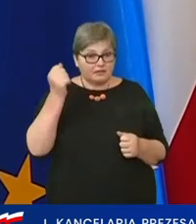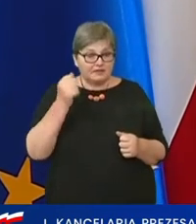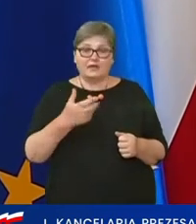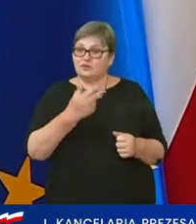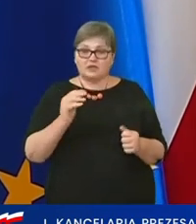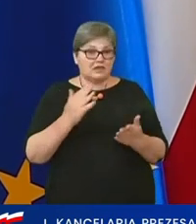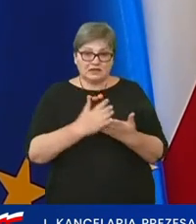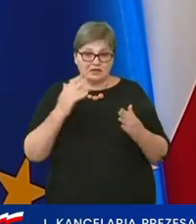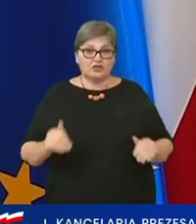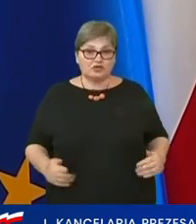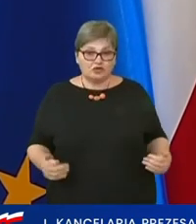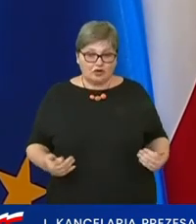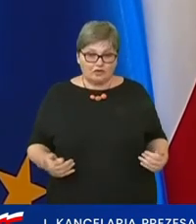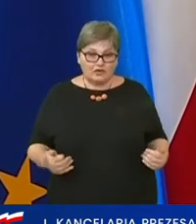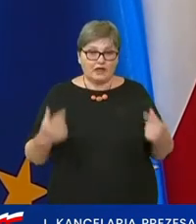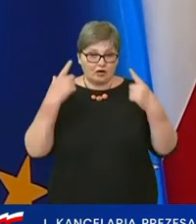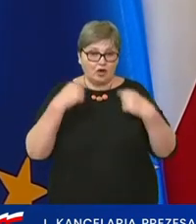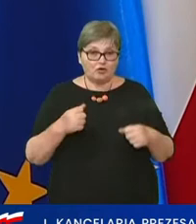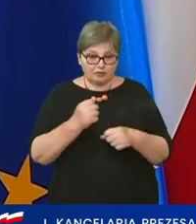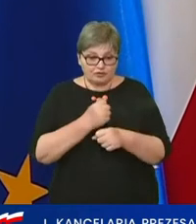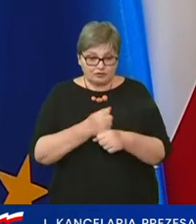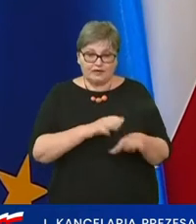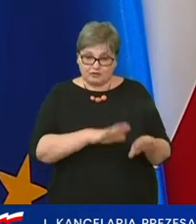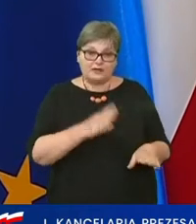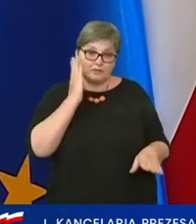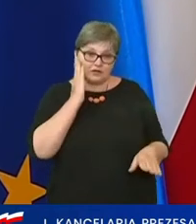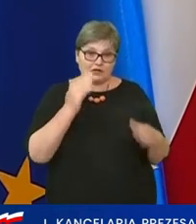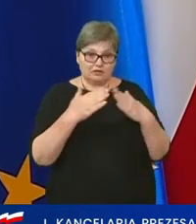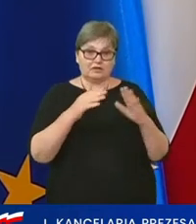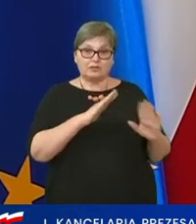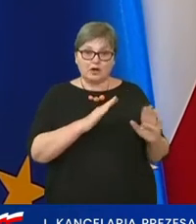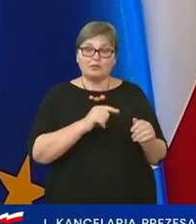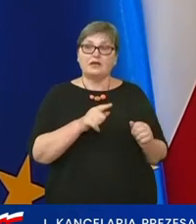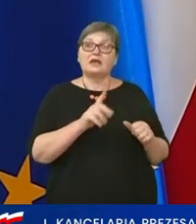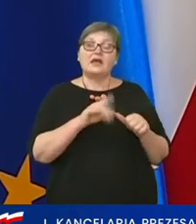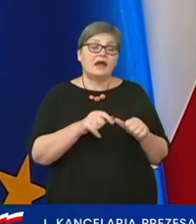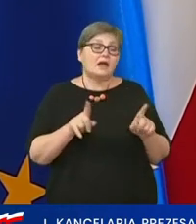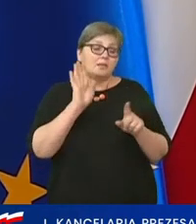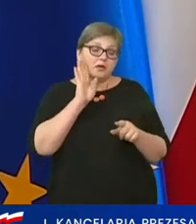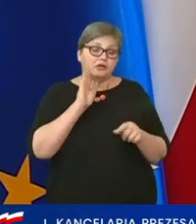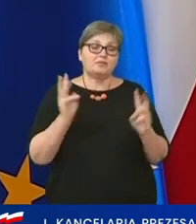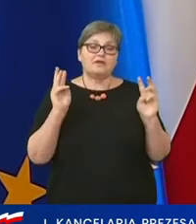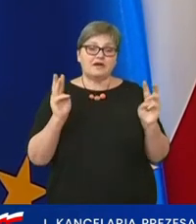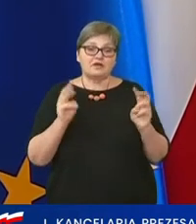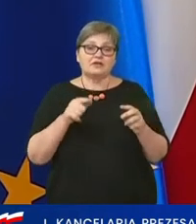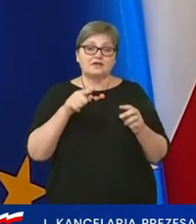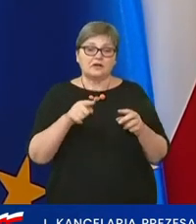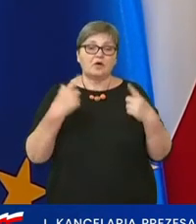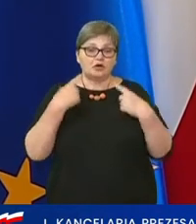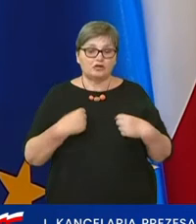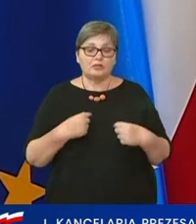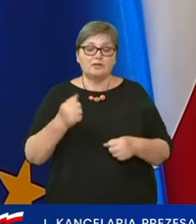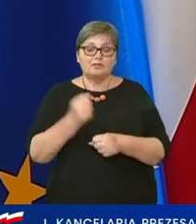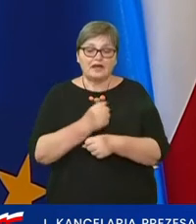tylko zdrowie osób przebywających w tych instytucjach jest dla nas bardzo ważny ale również osób bezpieczeństwo osób